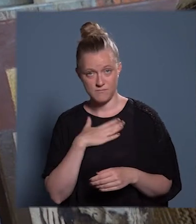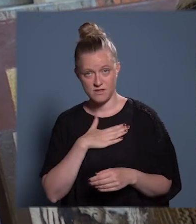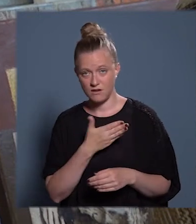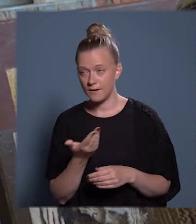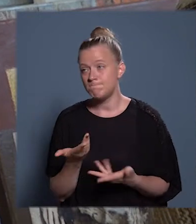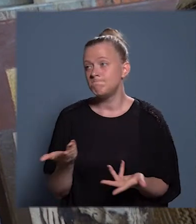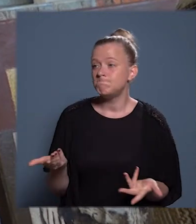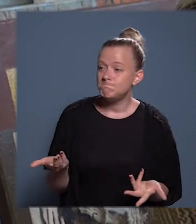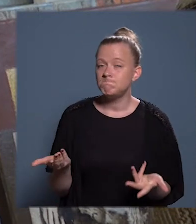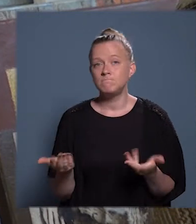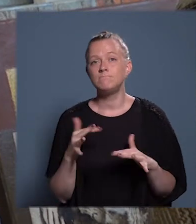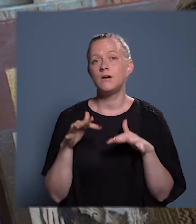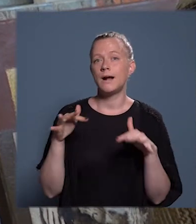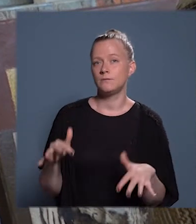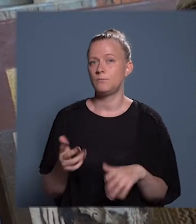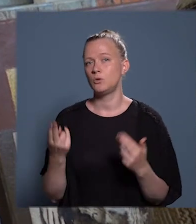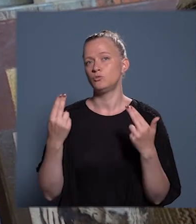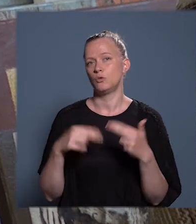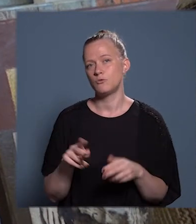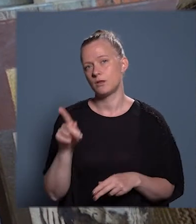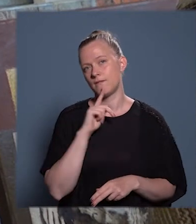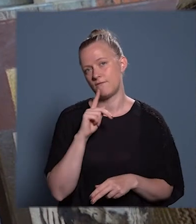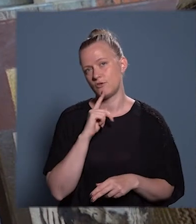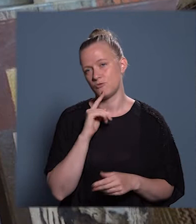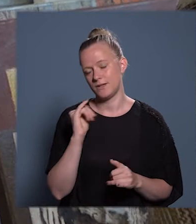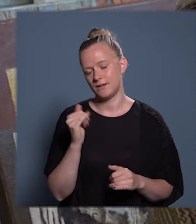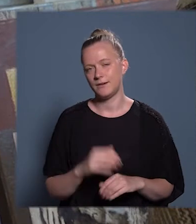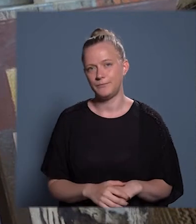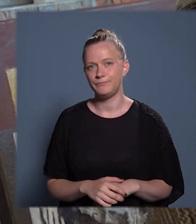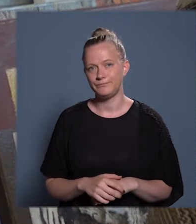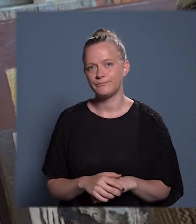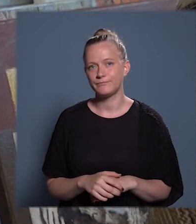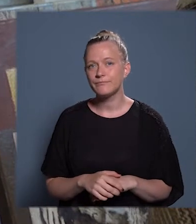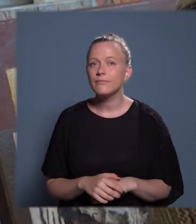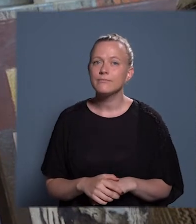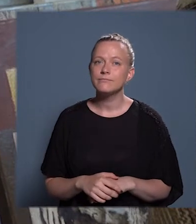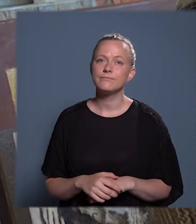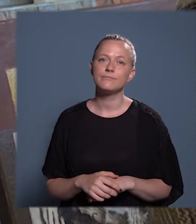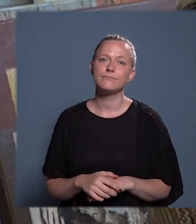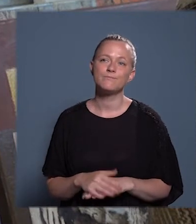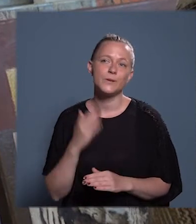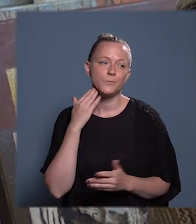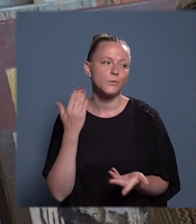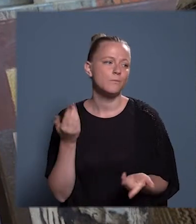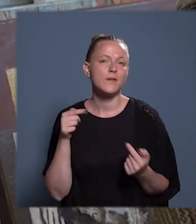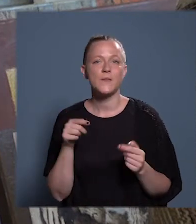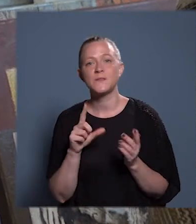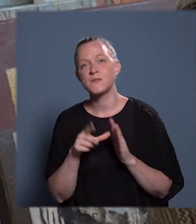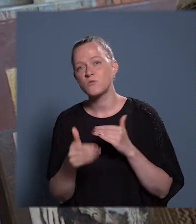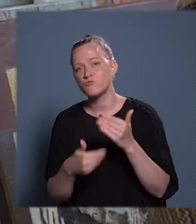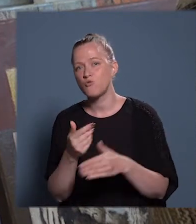Általában a többség kevésbé, igen. Igen, ez tudom, hogy ez később is így